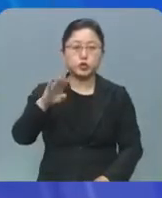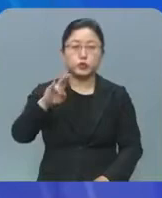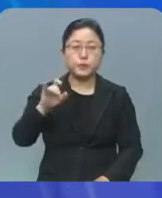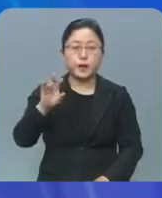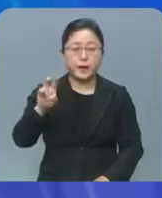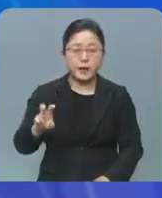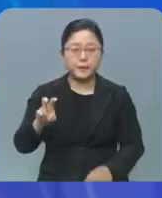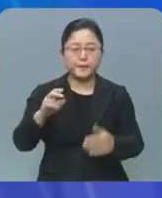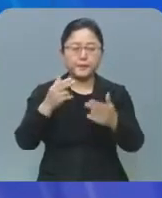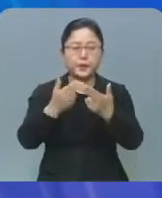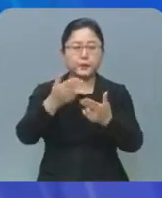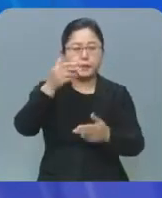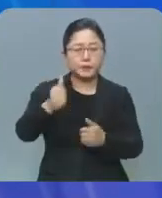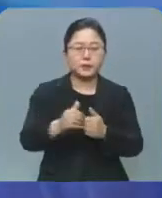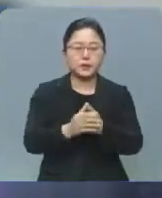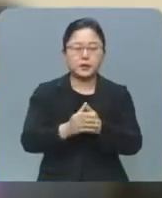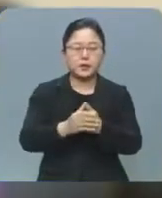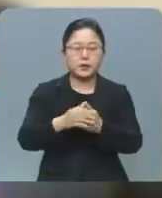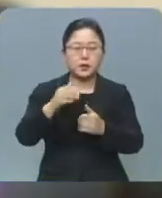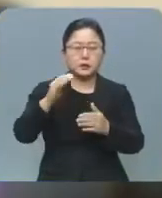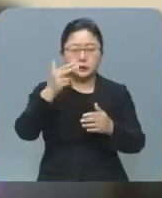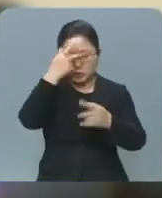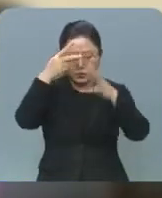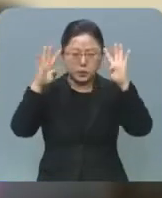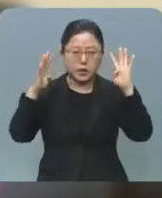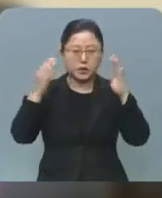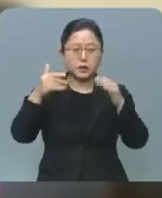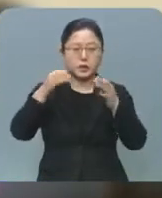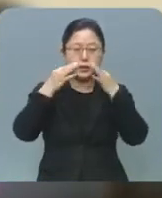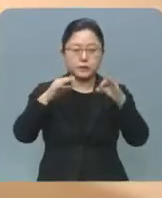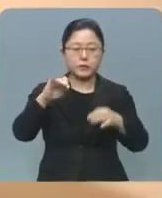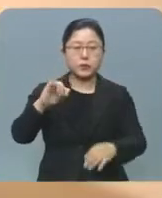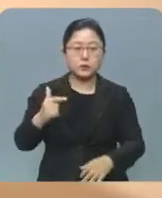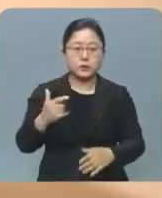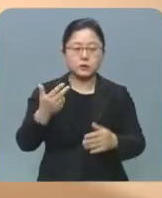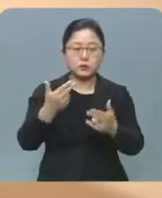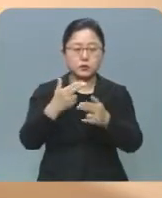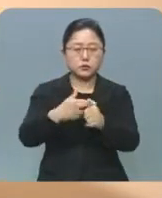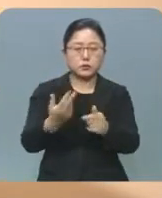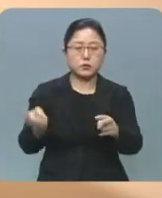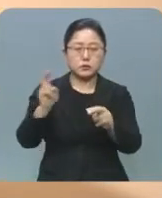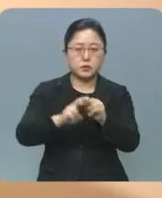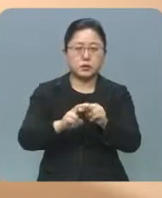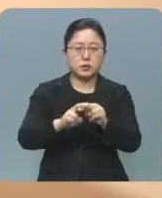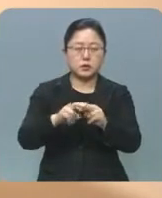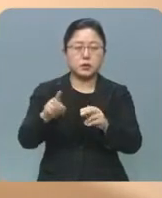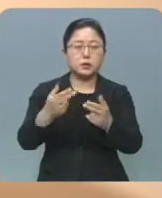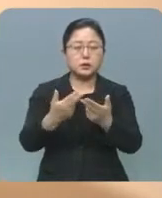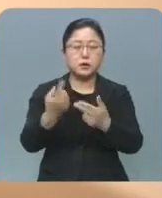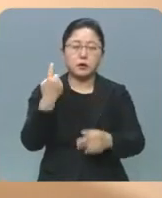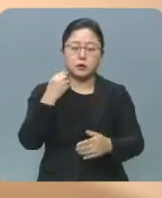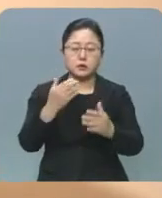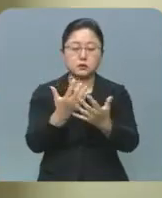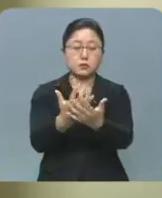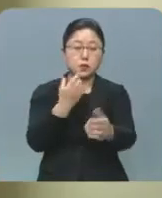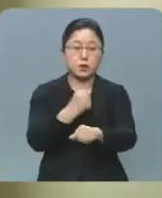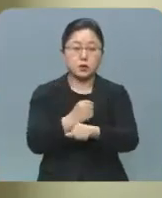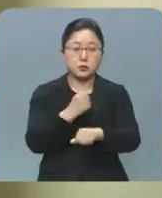학회장에 조선대학교 병원외과 김권천 교수가 취임했습니다. 한국 유방암 학회는 어제 총회를